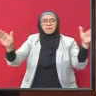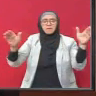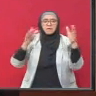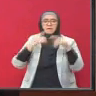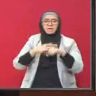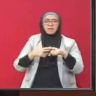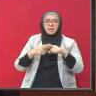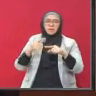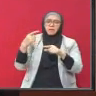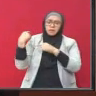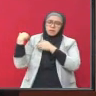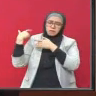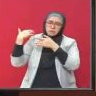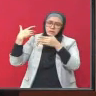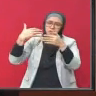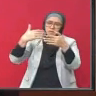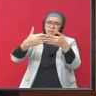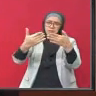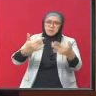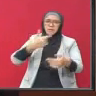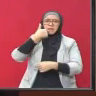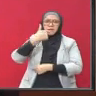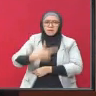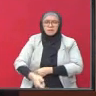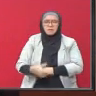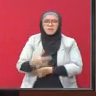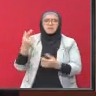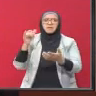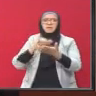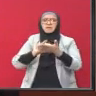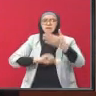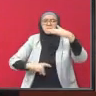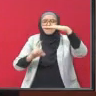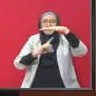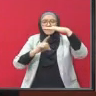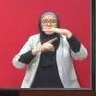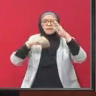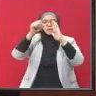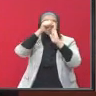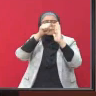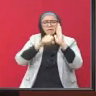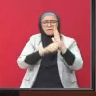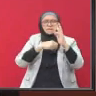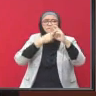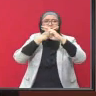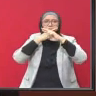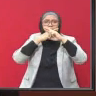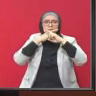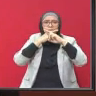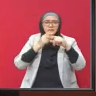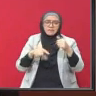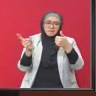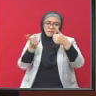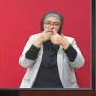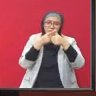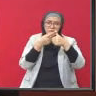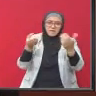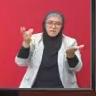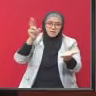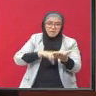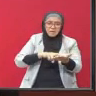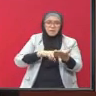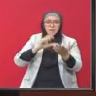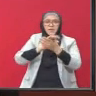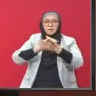mencapai tempo yang lama adalah berdasarkan kriteria kerahasiaan berikut pertama yaitu record berkaitan keselamatan dan